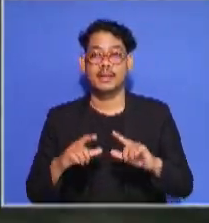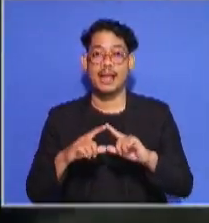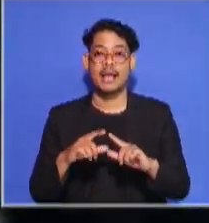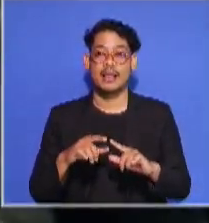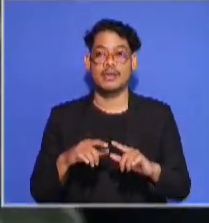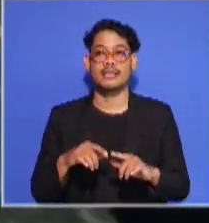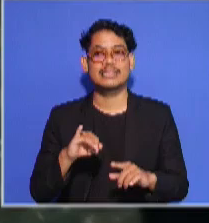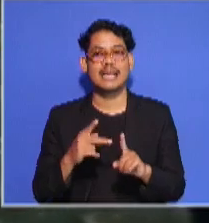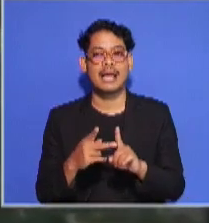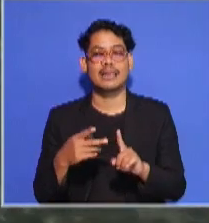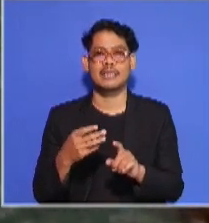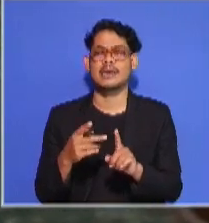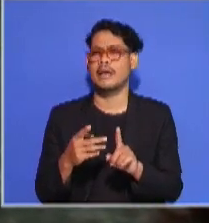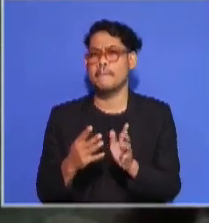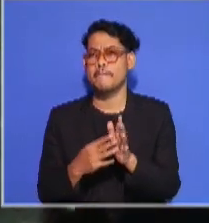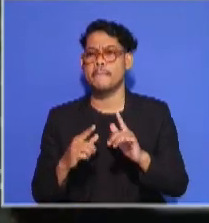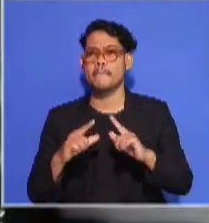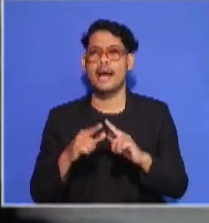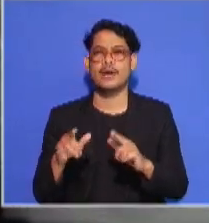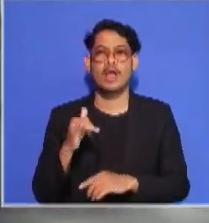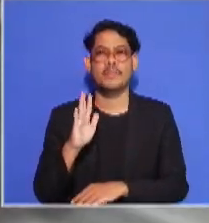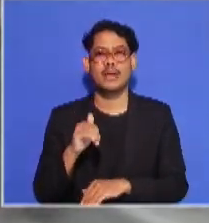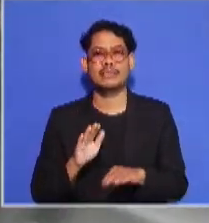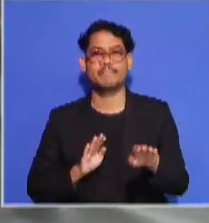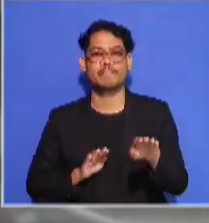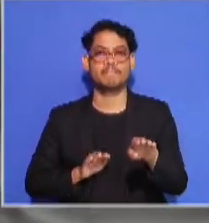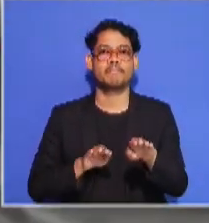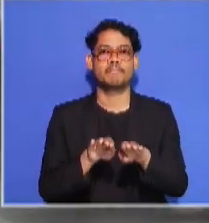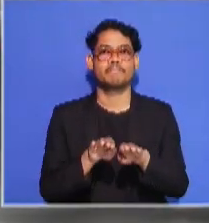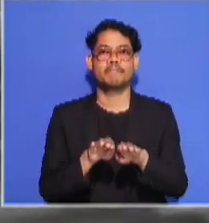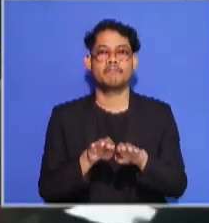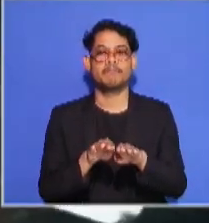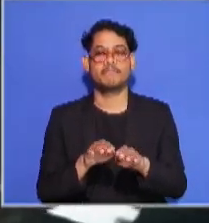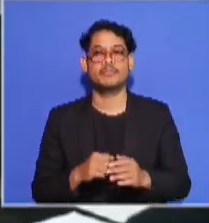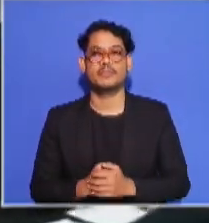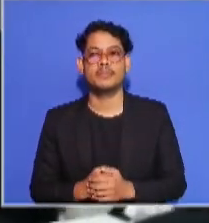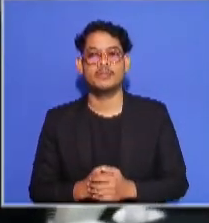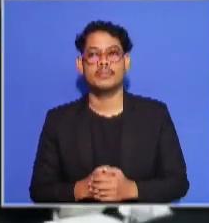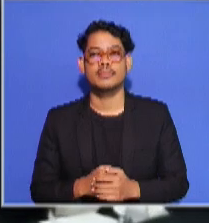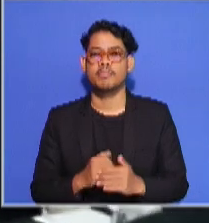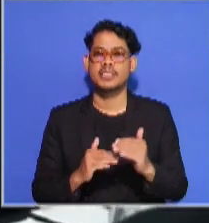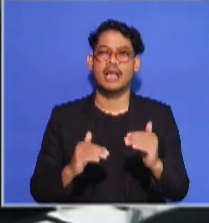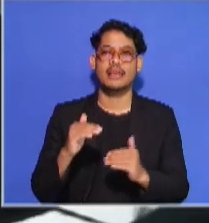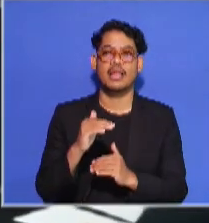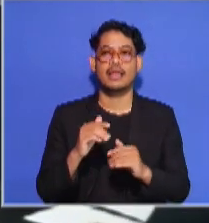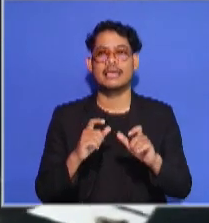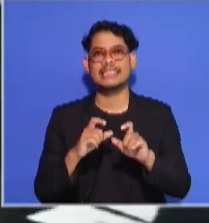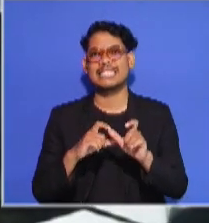berusaha menyelaraskan antara perkembangan teknologi digital saat ini dengan upaya peningkatan SDM di bidang